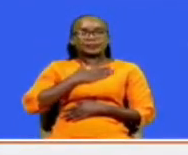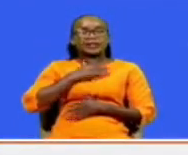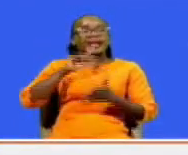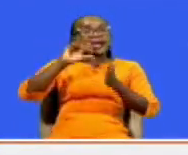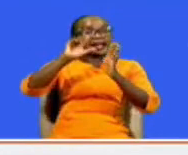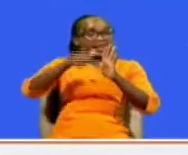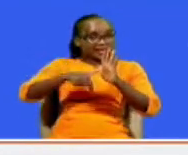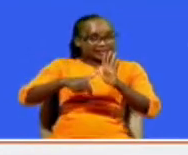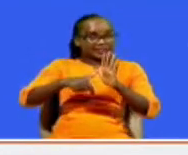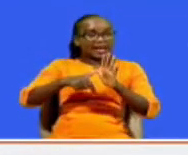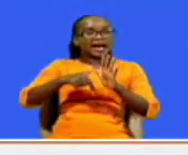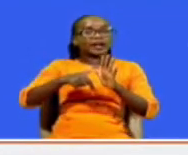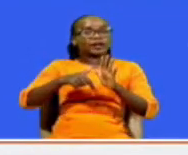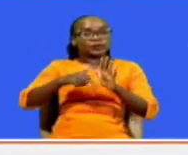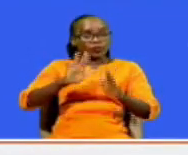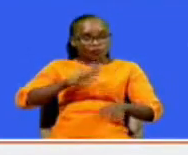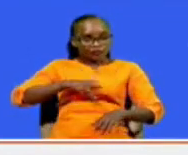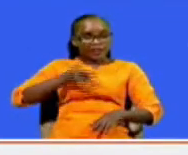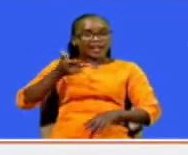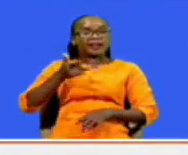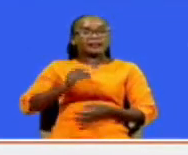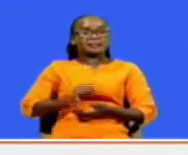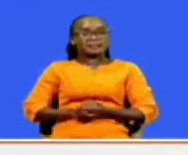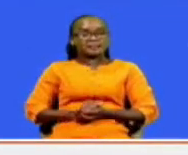Baadaye ndio mtasikia